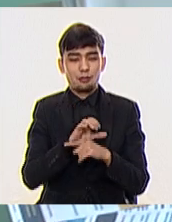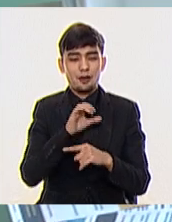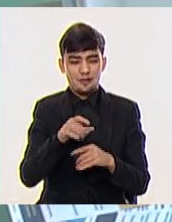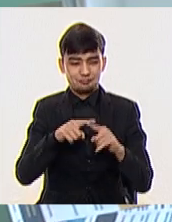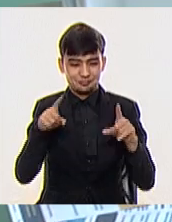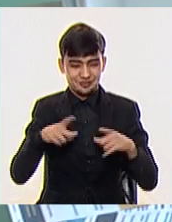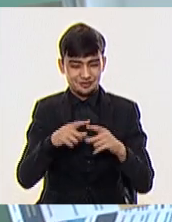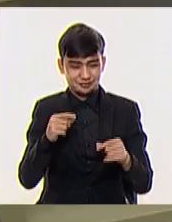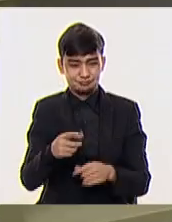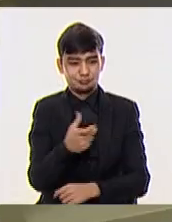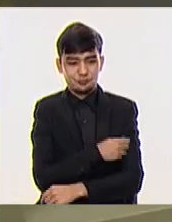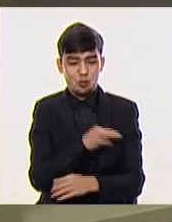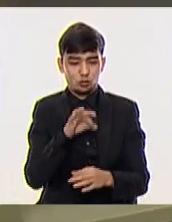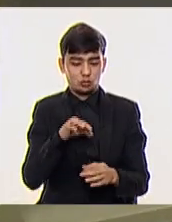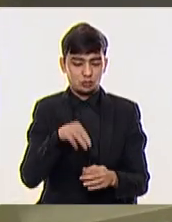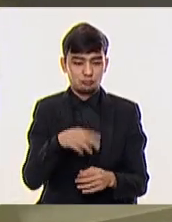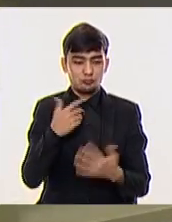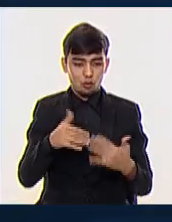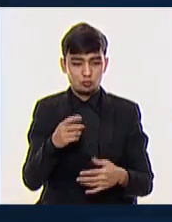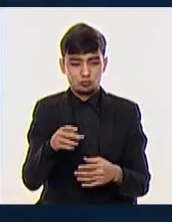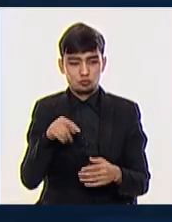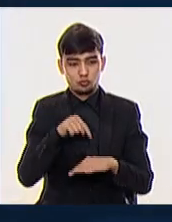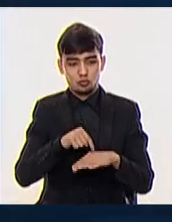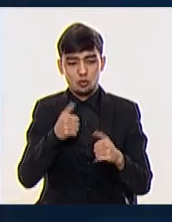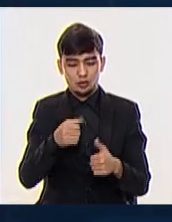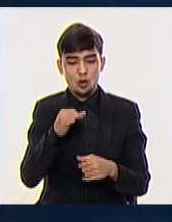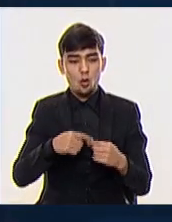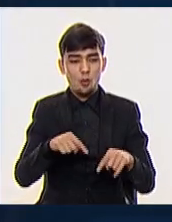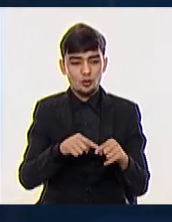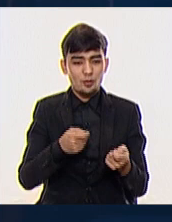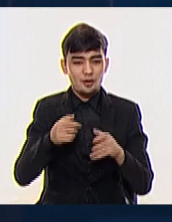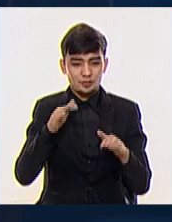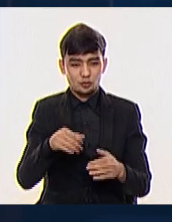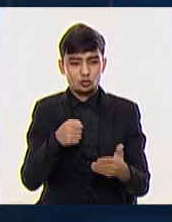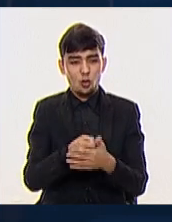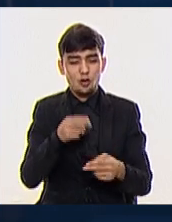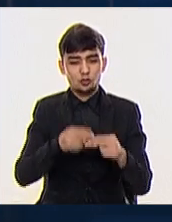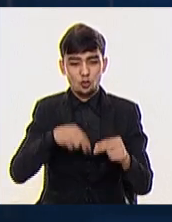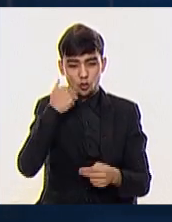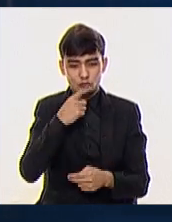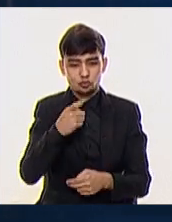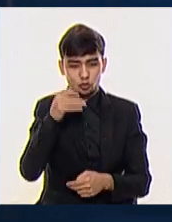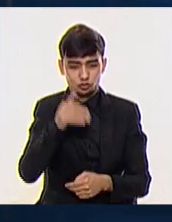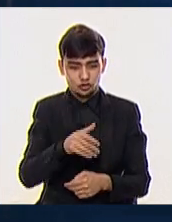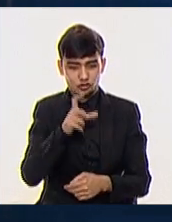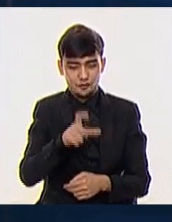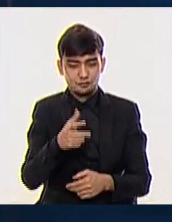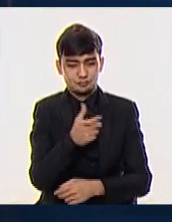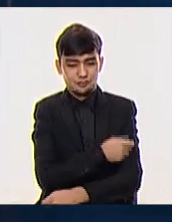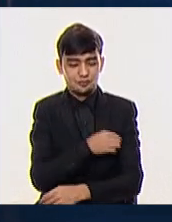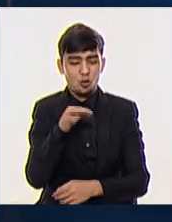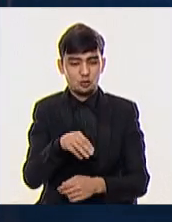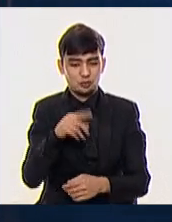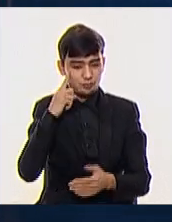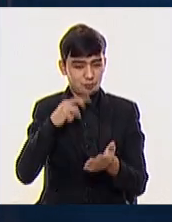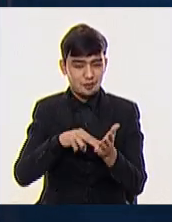жағдайым вакцинациядан кейін жақсы. Облыстық денсаулық сақтау басқармасының мәліметінше, жыл соңына дейін өңірде 100 мың адамға екпе жасау